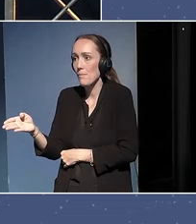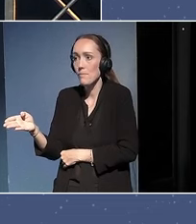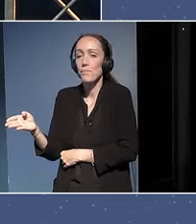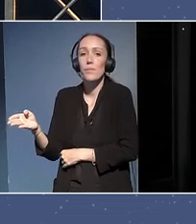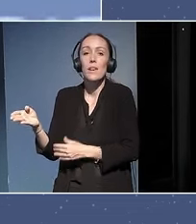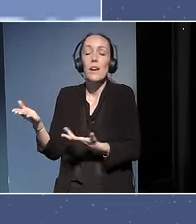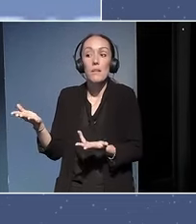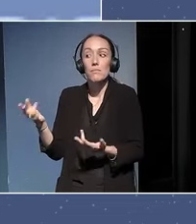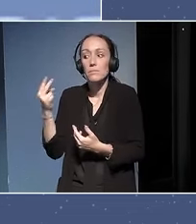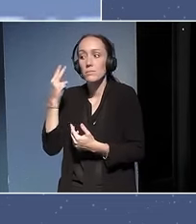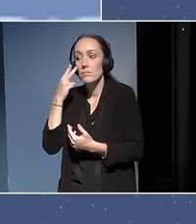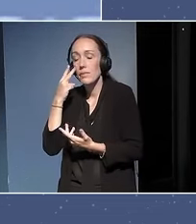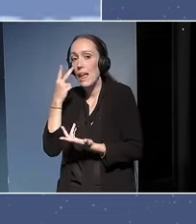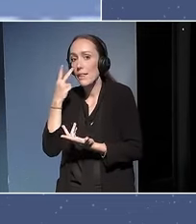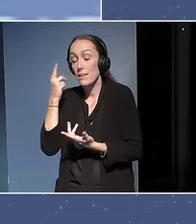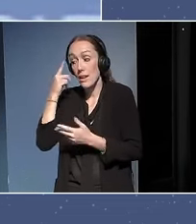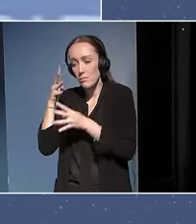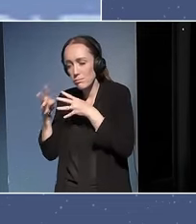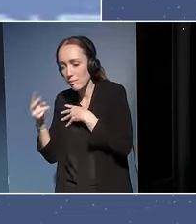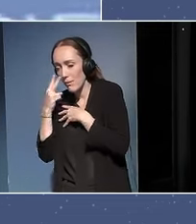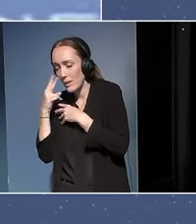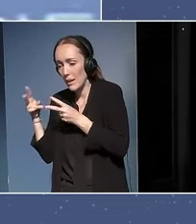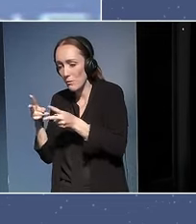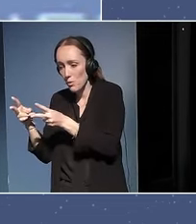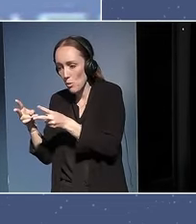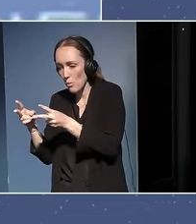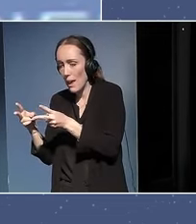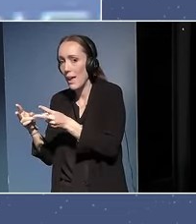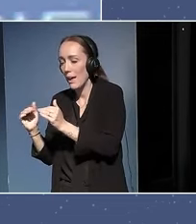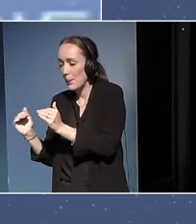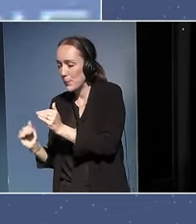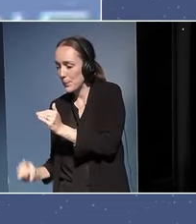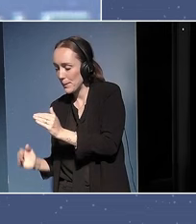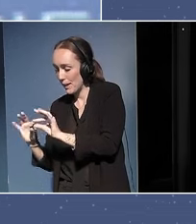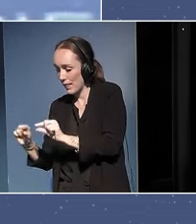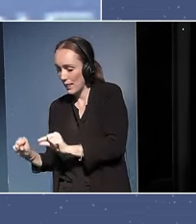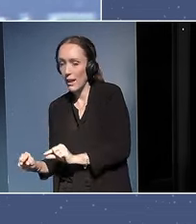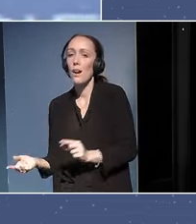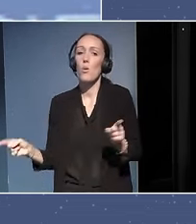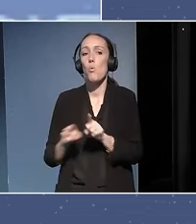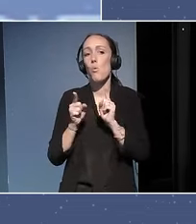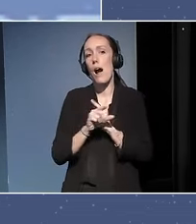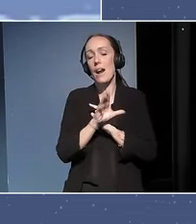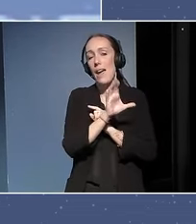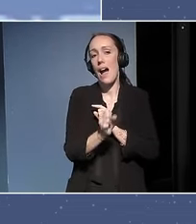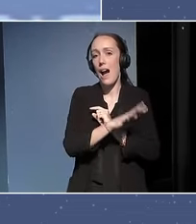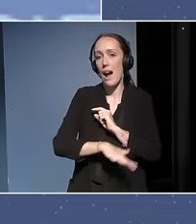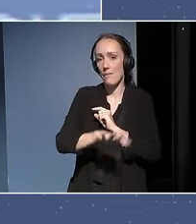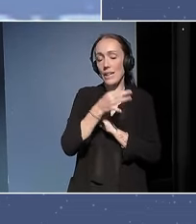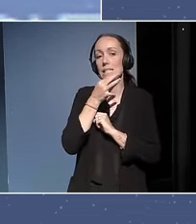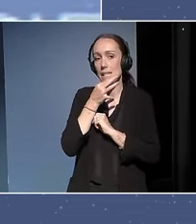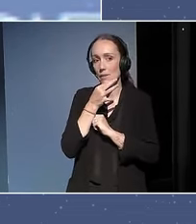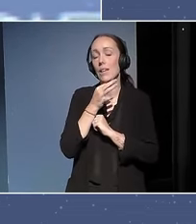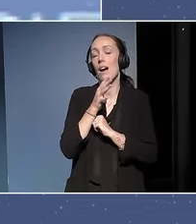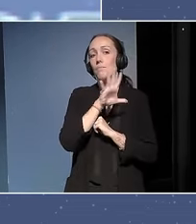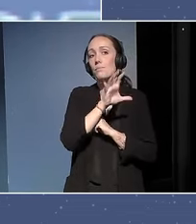sezione però se potessimo fare una sezione vedremmo esattamente le gli stessi tipici disegni e questo ci permette di dire che sono strutture